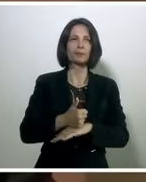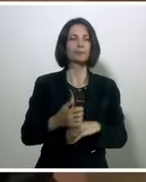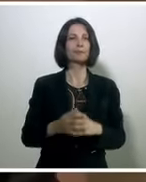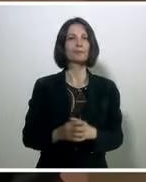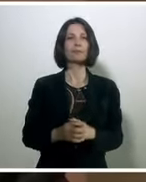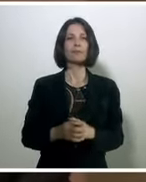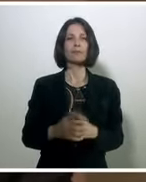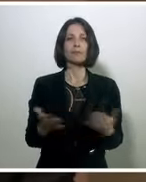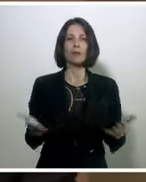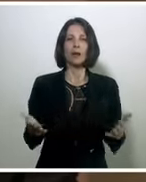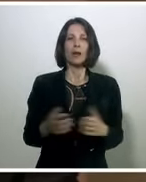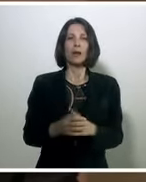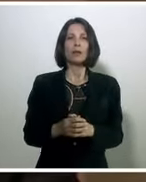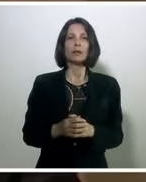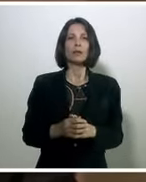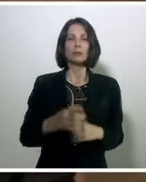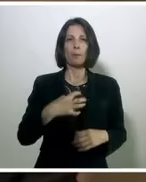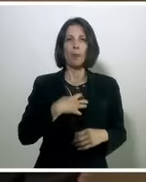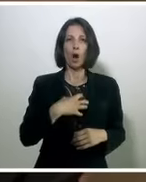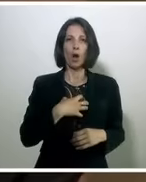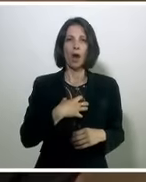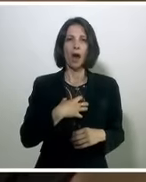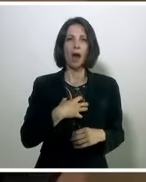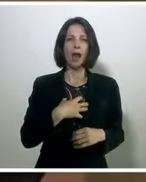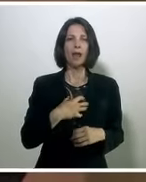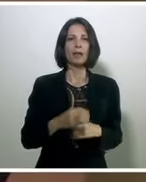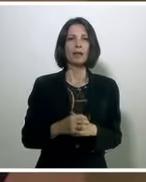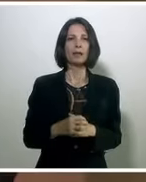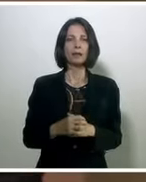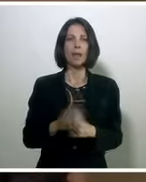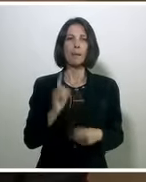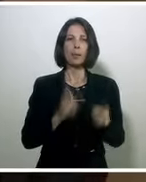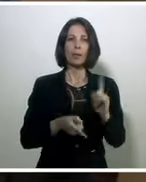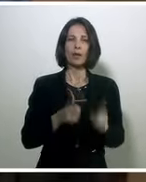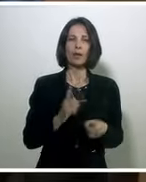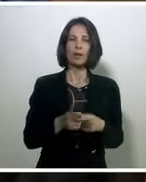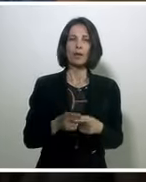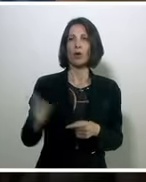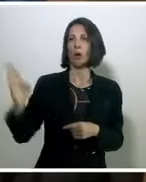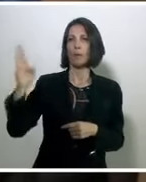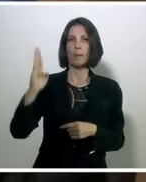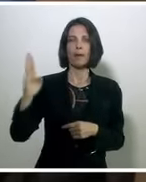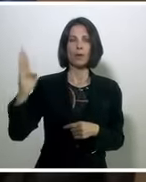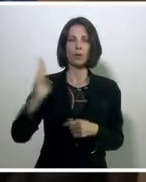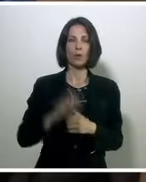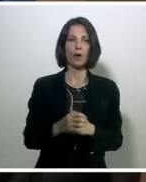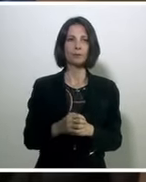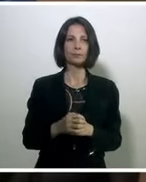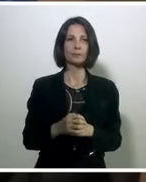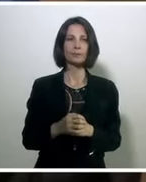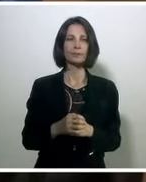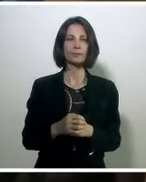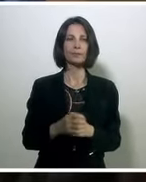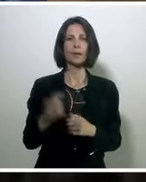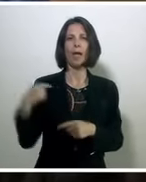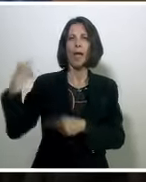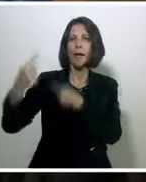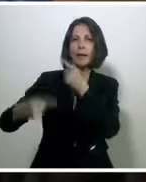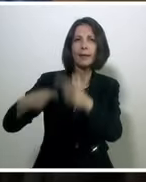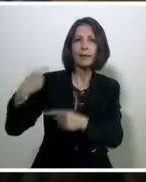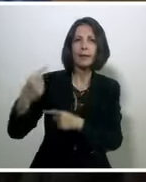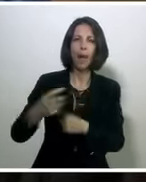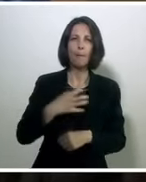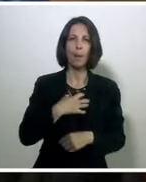Enrico Berlinguer ed è un titolo che sembra suggerire che in Berlinguer sia possibile distinguere un'eredità politica